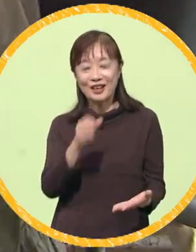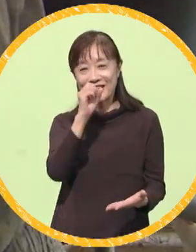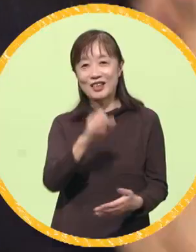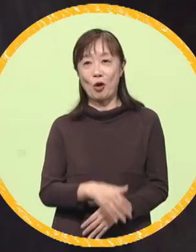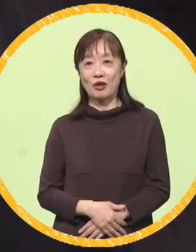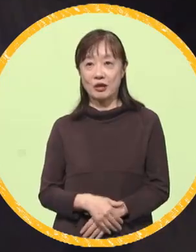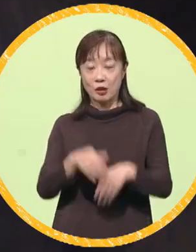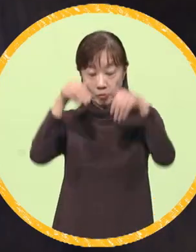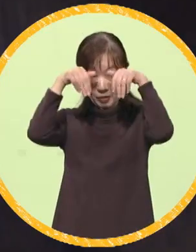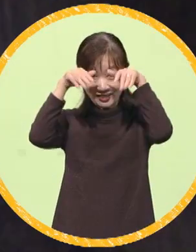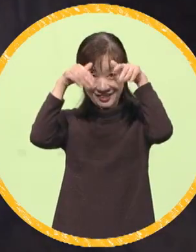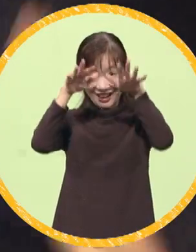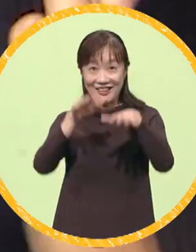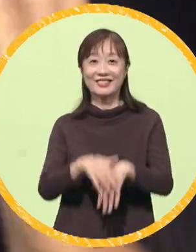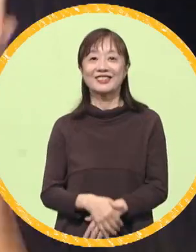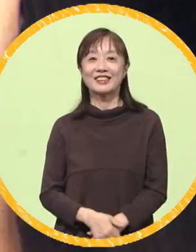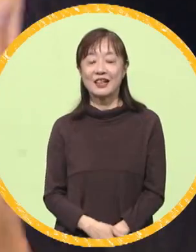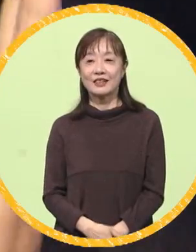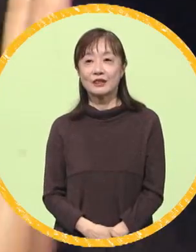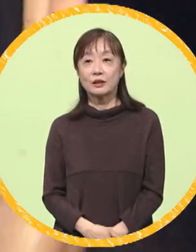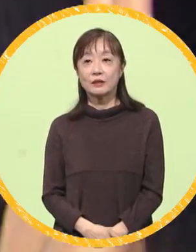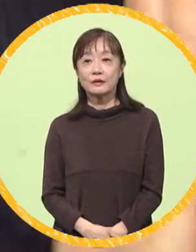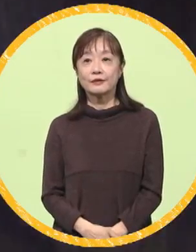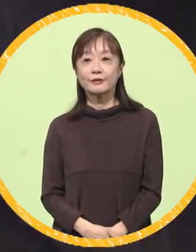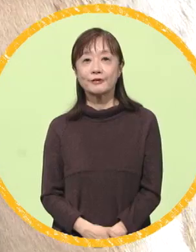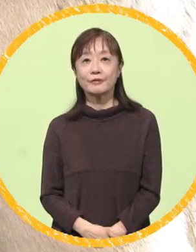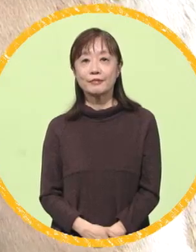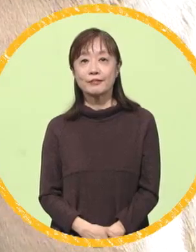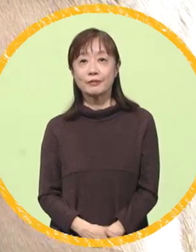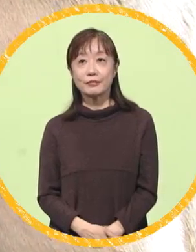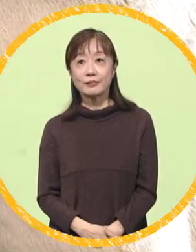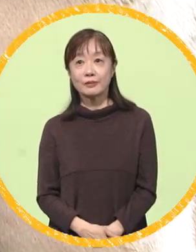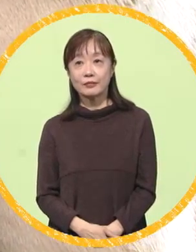い。すごい。